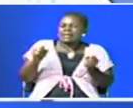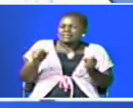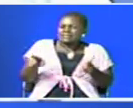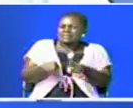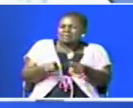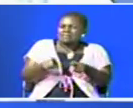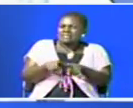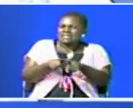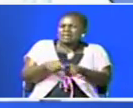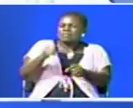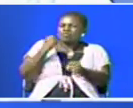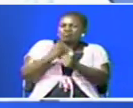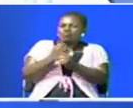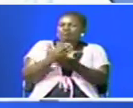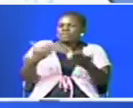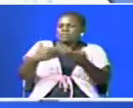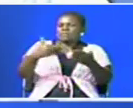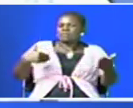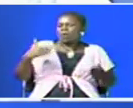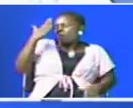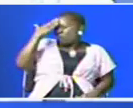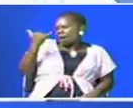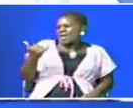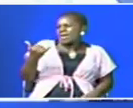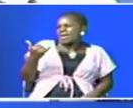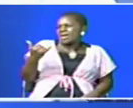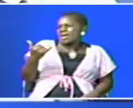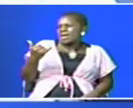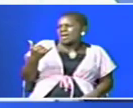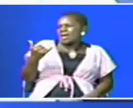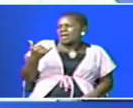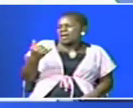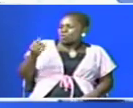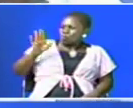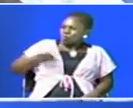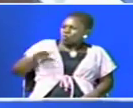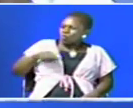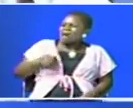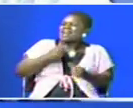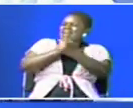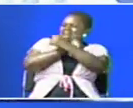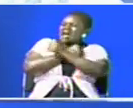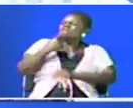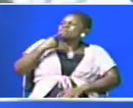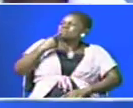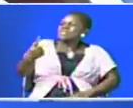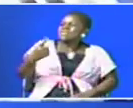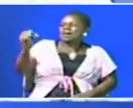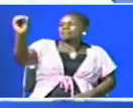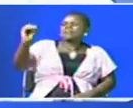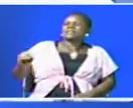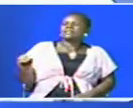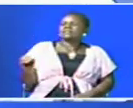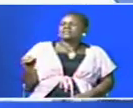mwanamke ndio anayereact mapema. Kwa sababu gani? Kwa sababu ile mia yake yote ameitoa nimpe nani